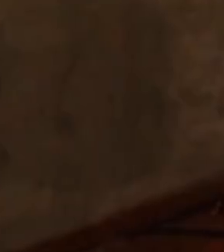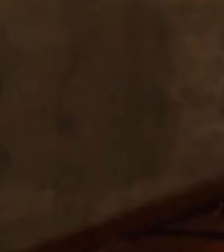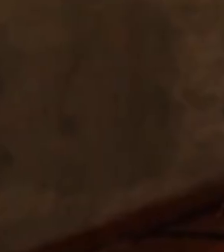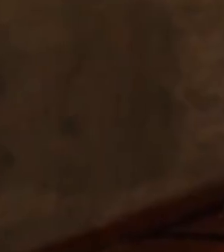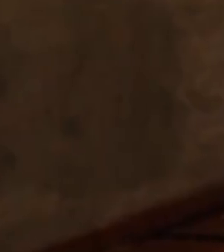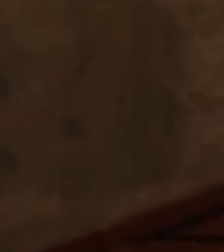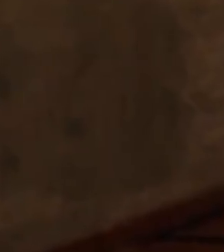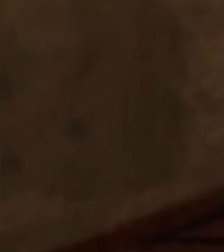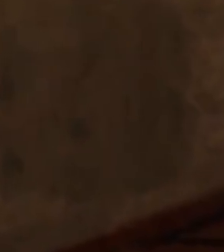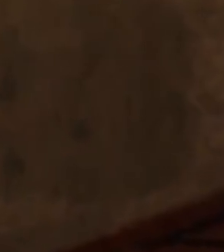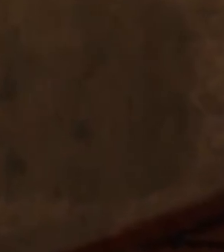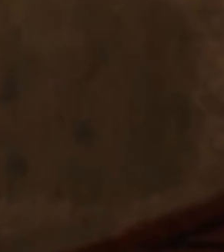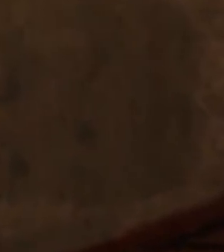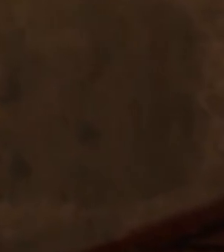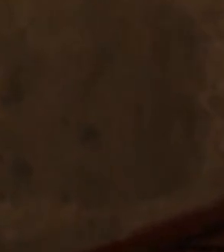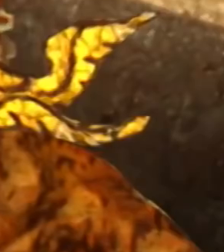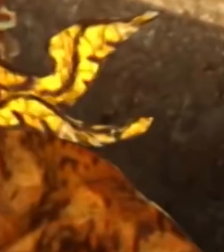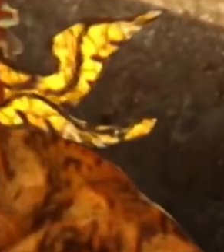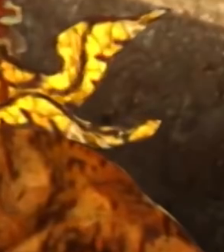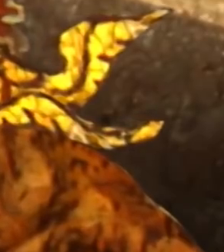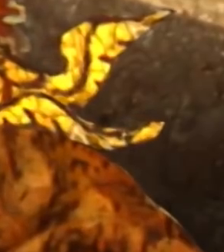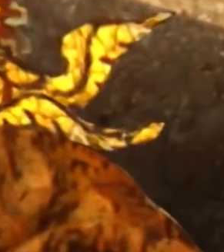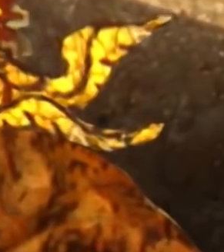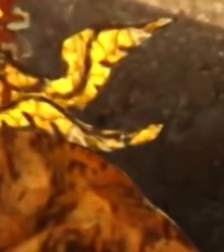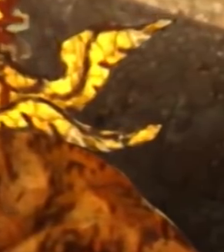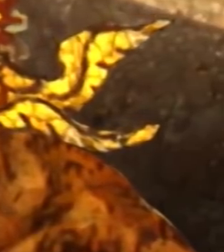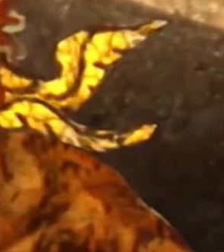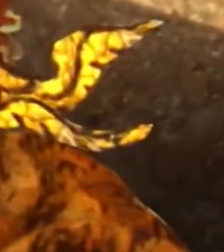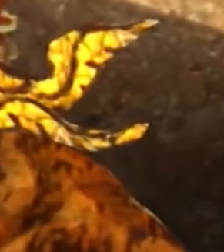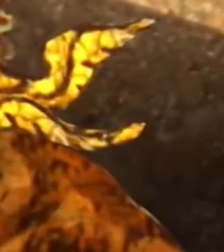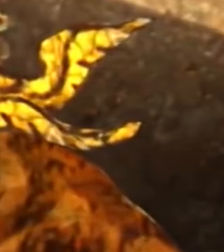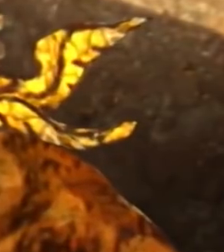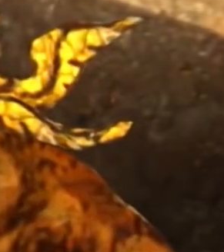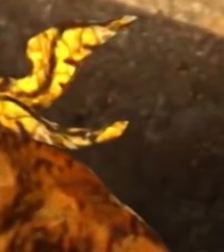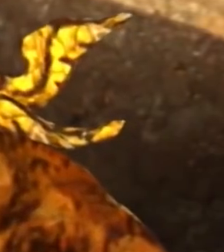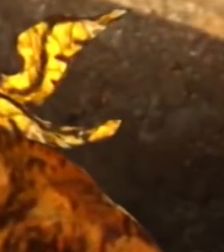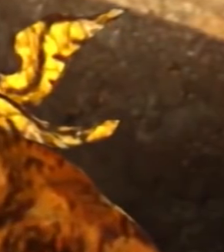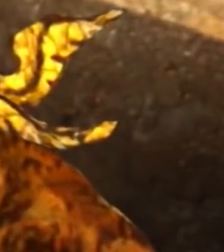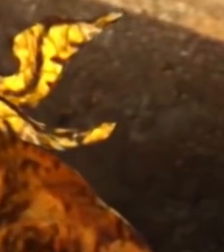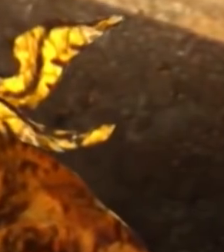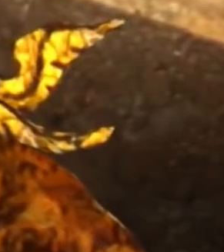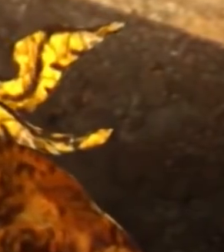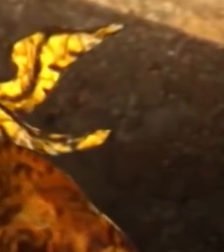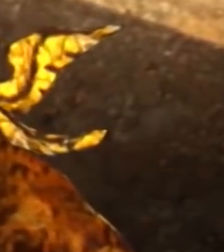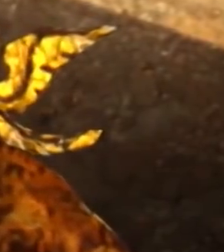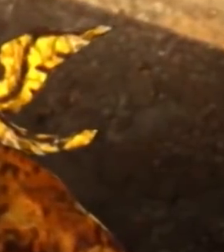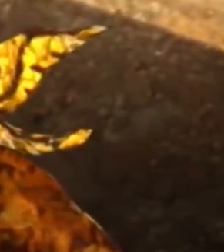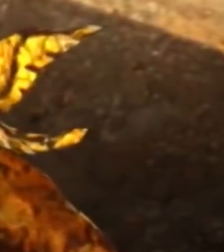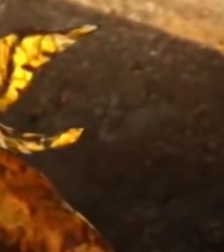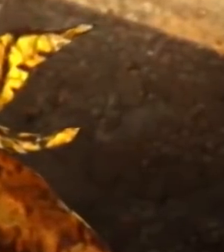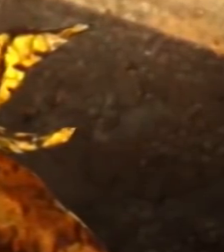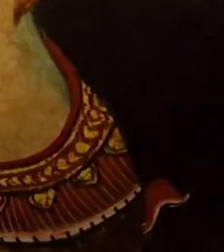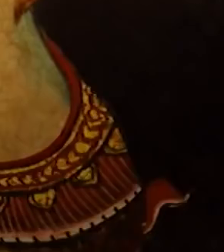เชิญท่านผู้ทรงศีลตาชื่อสุดทำอยู่ผู้เดียวรักษาสีมันหน้า